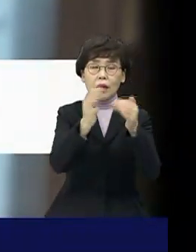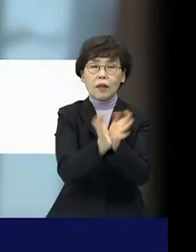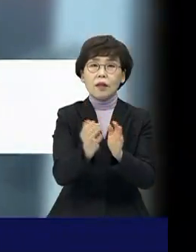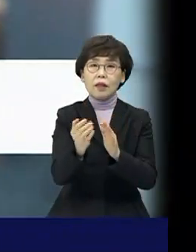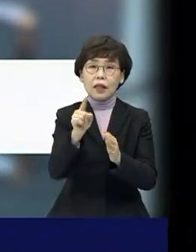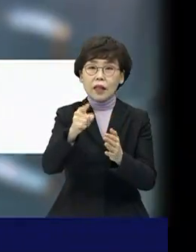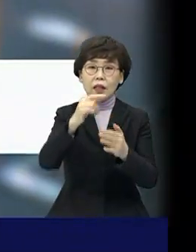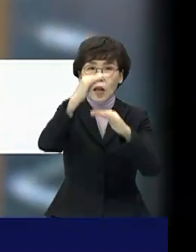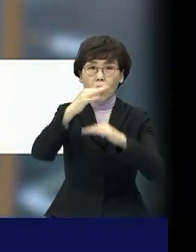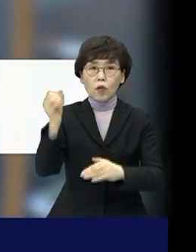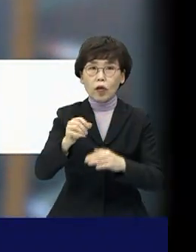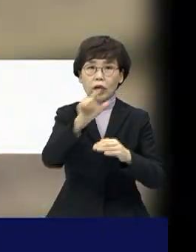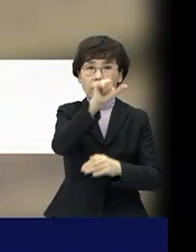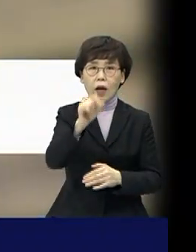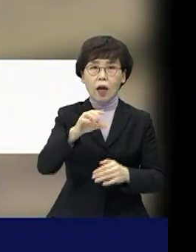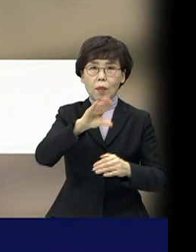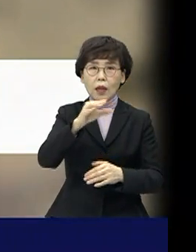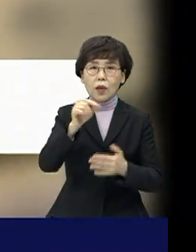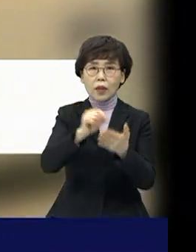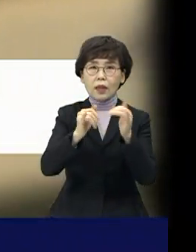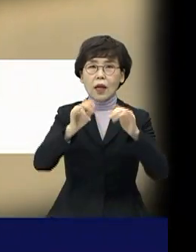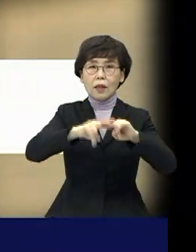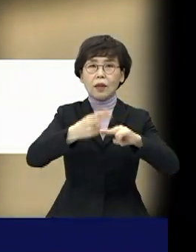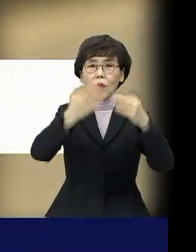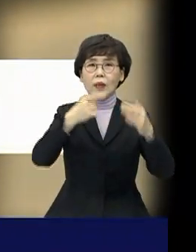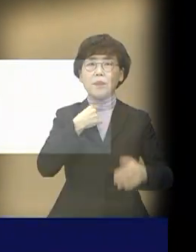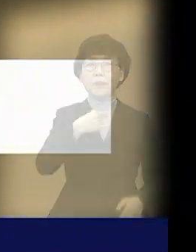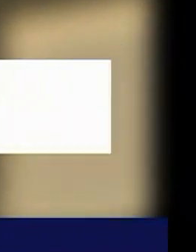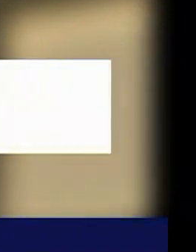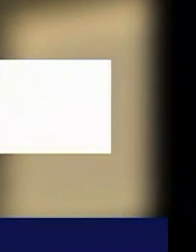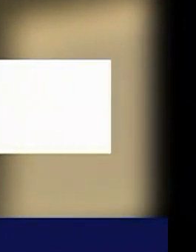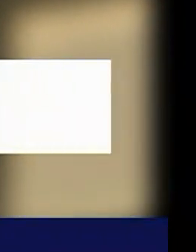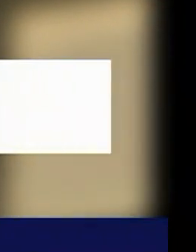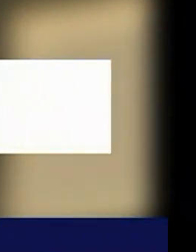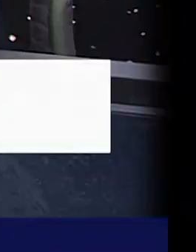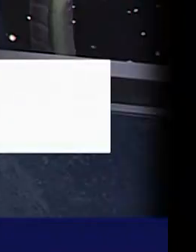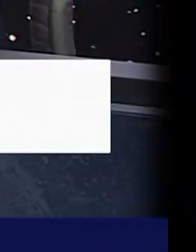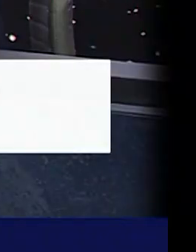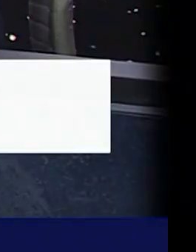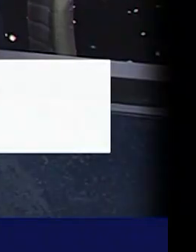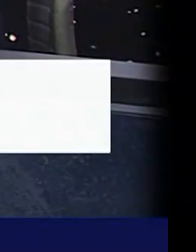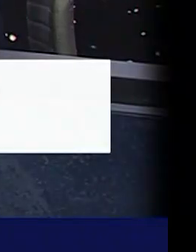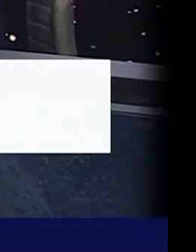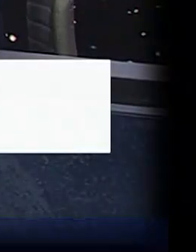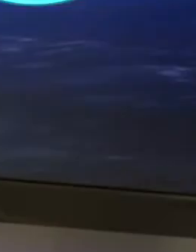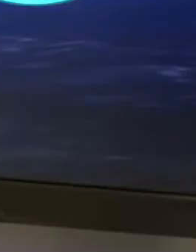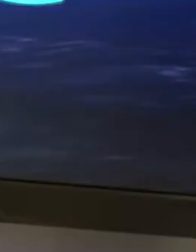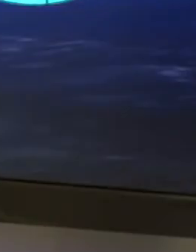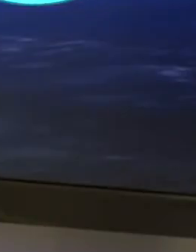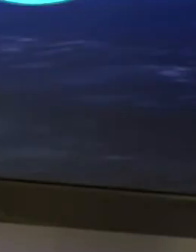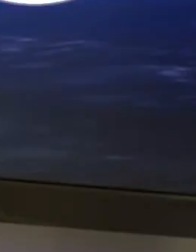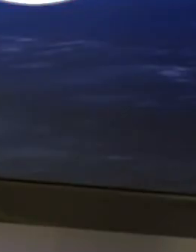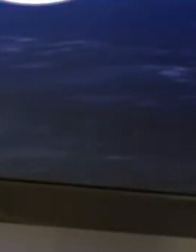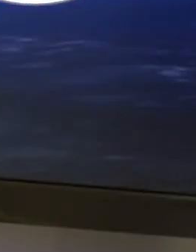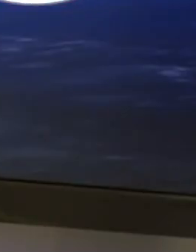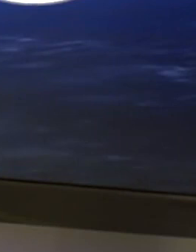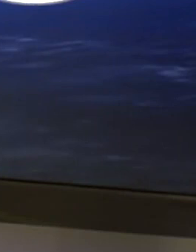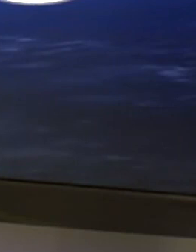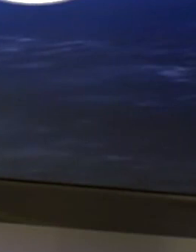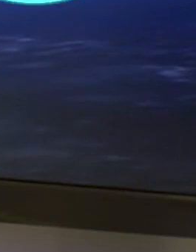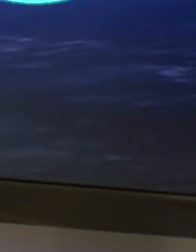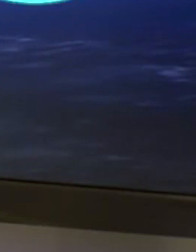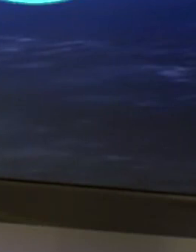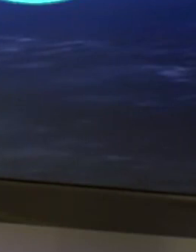같은 보도로 이달의 방송 기자상도 수상했습니다. 지금까지 간추린 소식이었습니다. 안녕하십니까. 편사옥입니다.